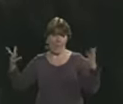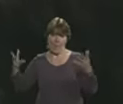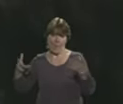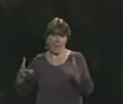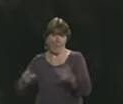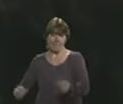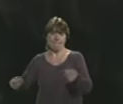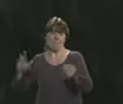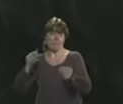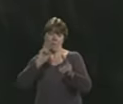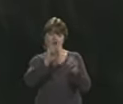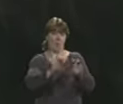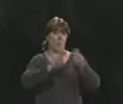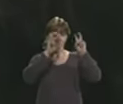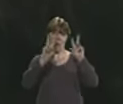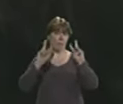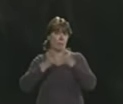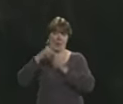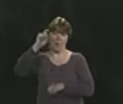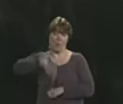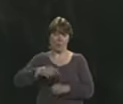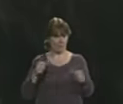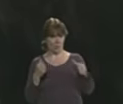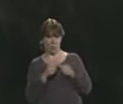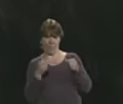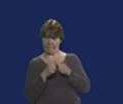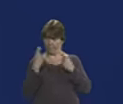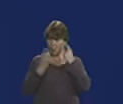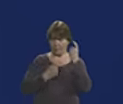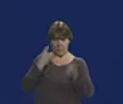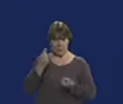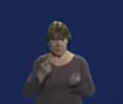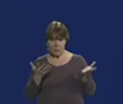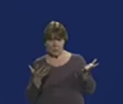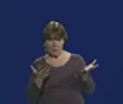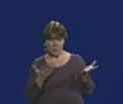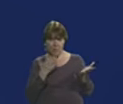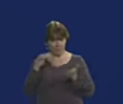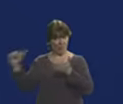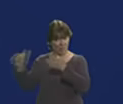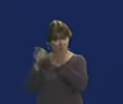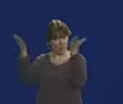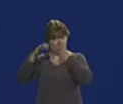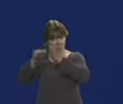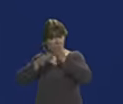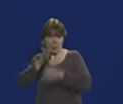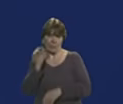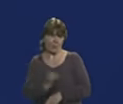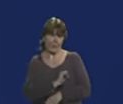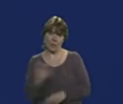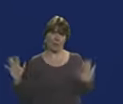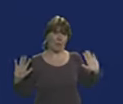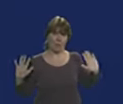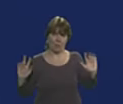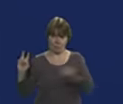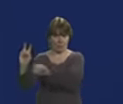conduira à l'augmentation des prix, croyez-vous qu'il soit raisonnable de détruire la moitié de notre filière nucléaire